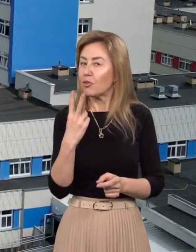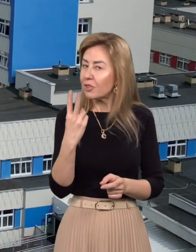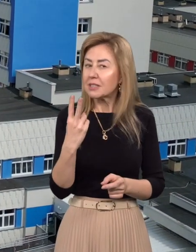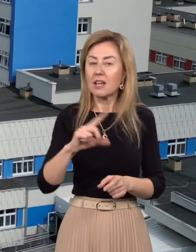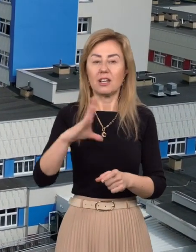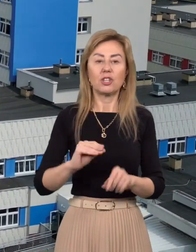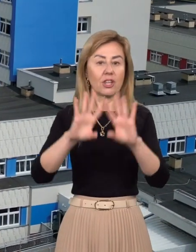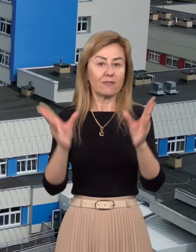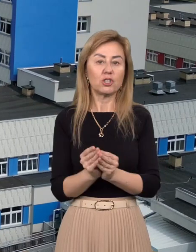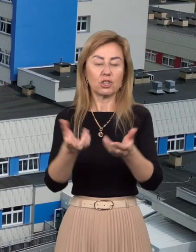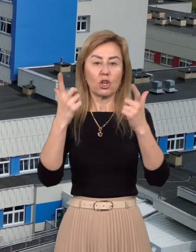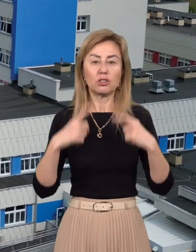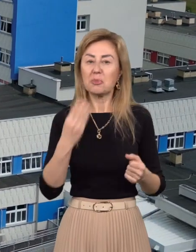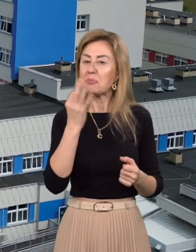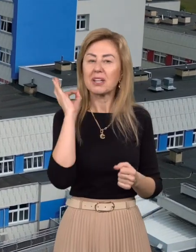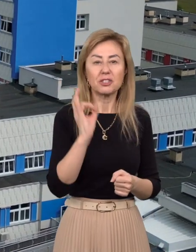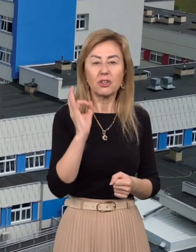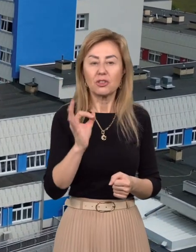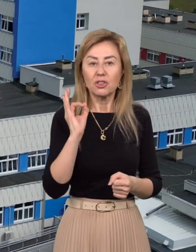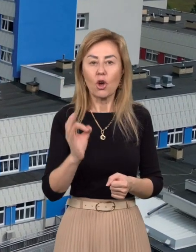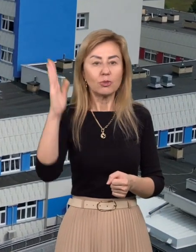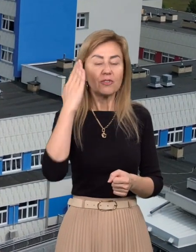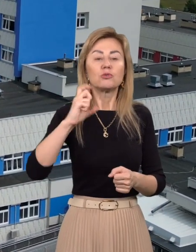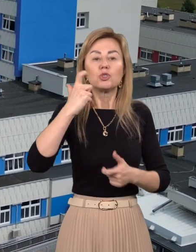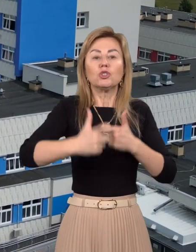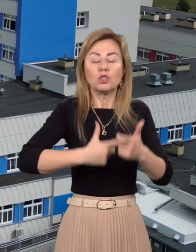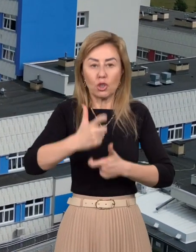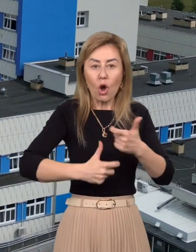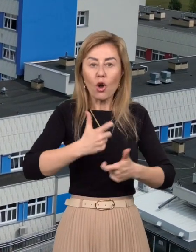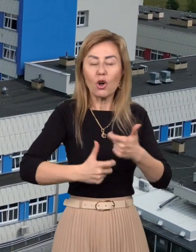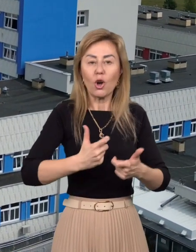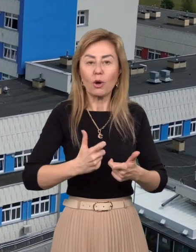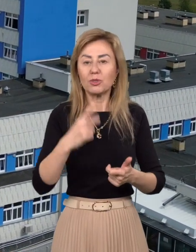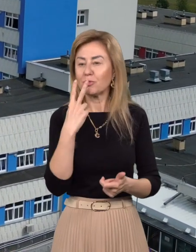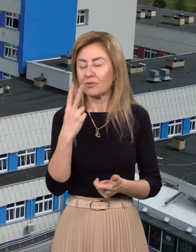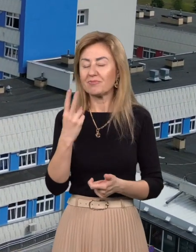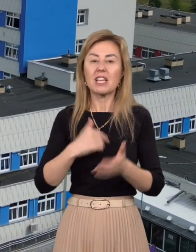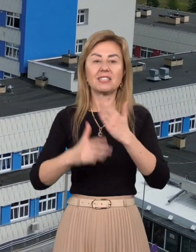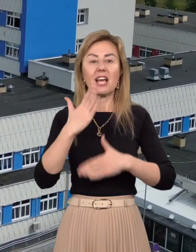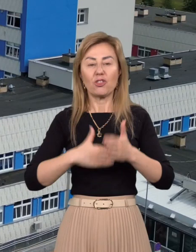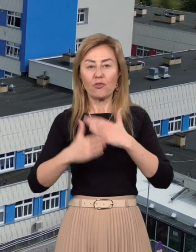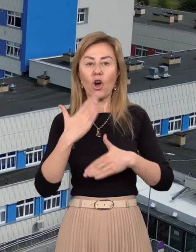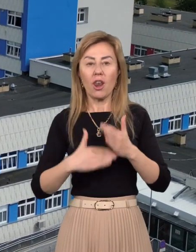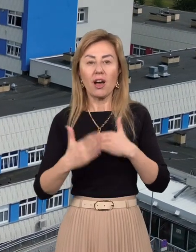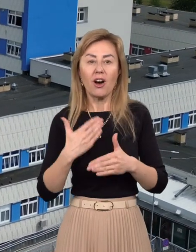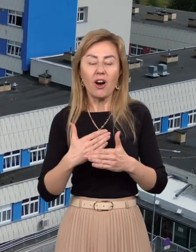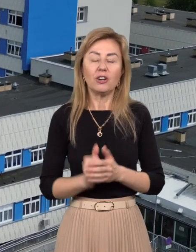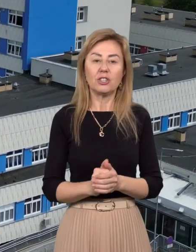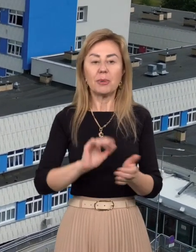te wiedzą, jak robić, i wiedzą, co robić. To też dobrze wróży